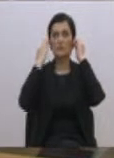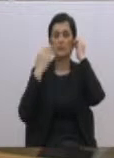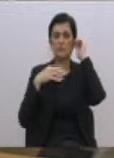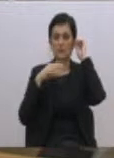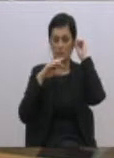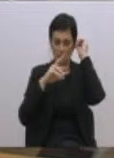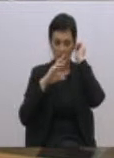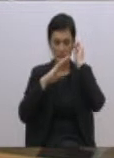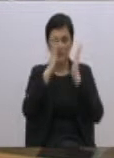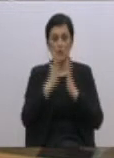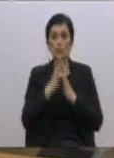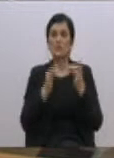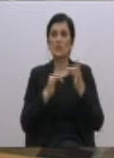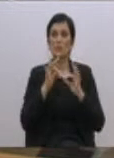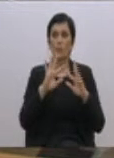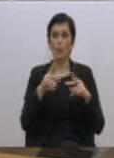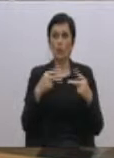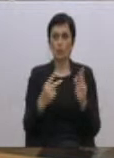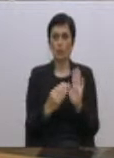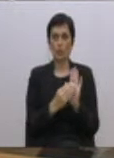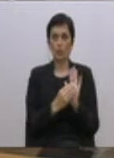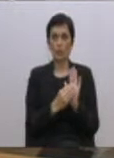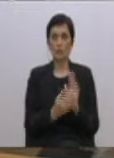შეტანის თაობაზე.